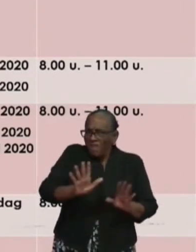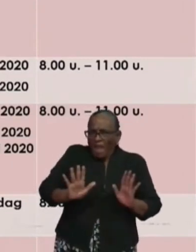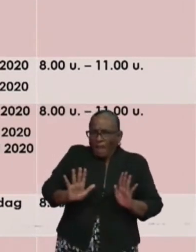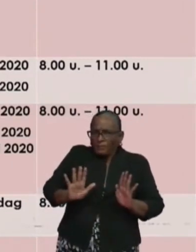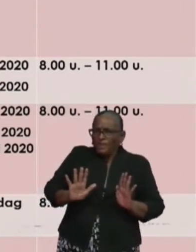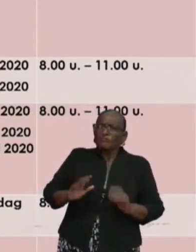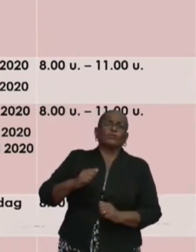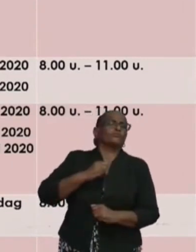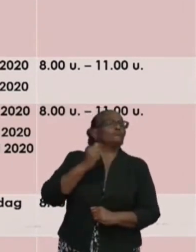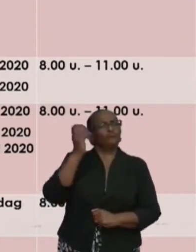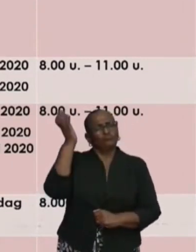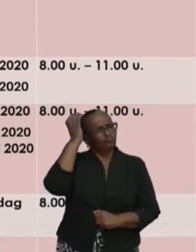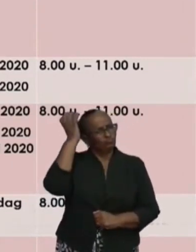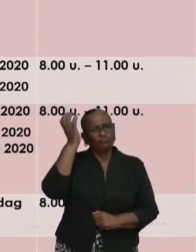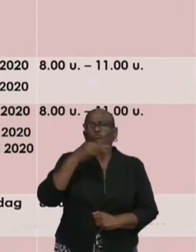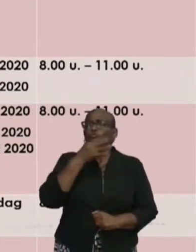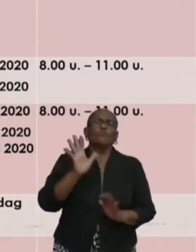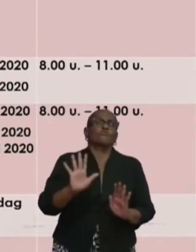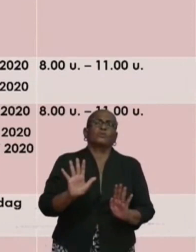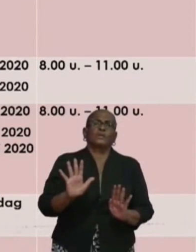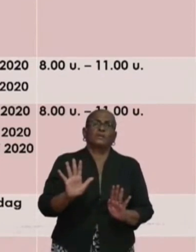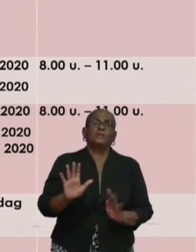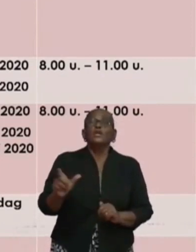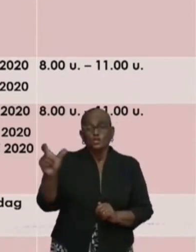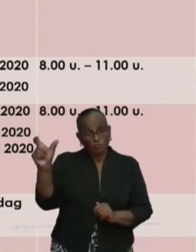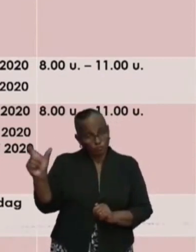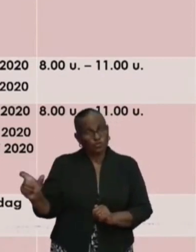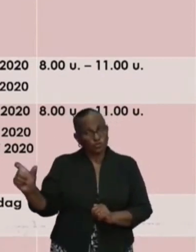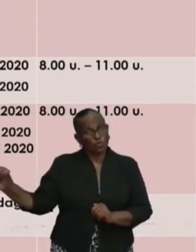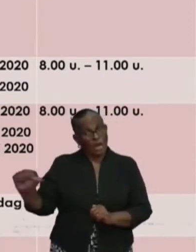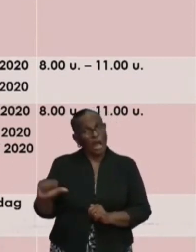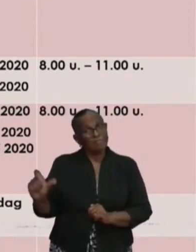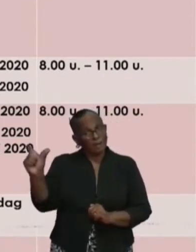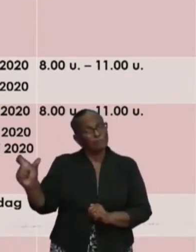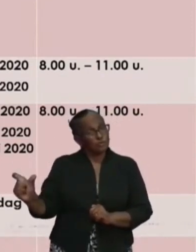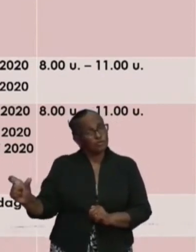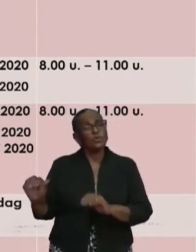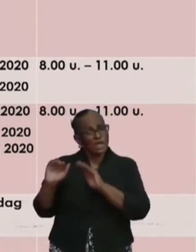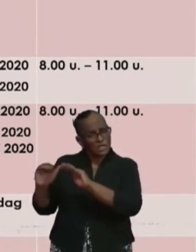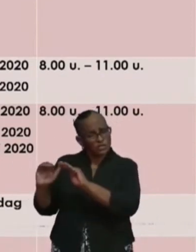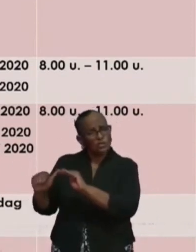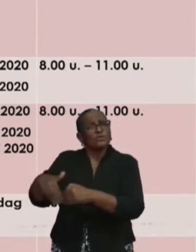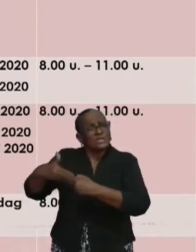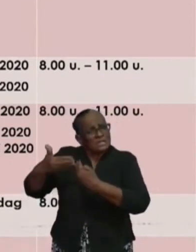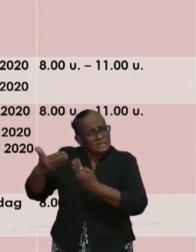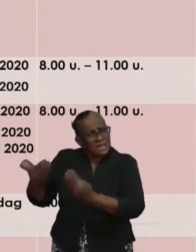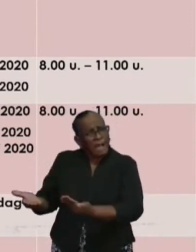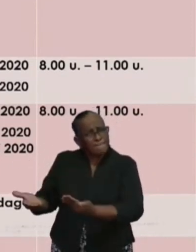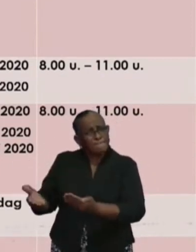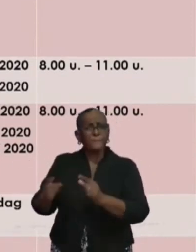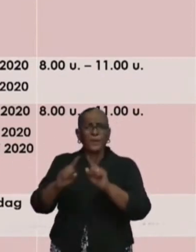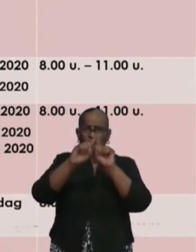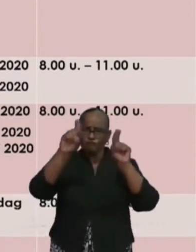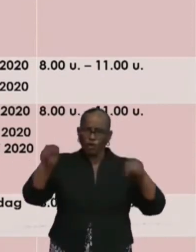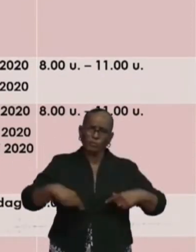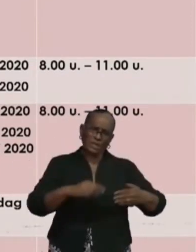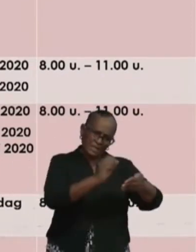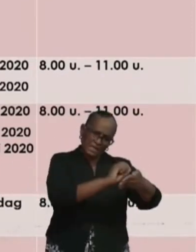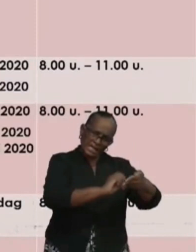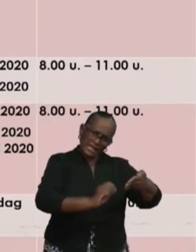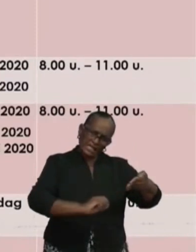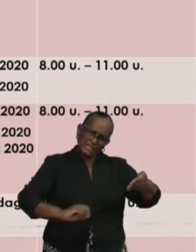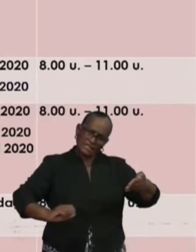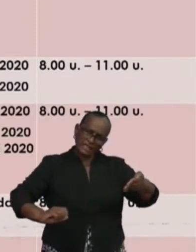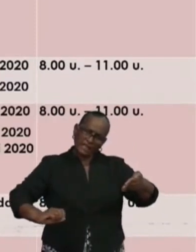De schoolleiders, dan wel de HKL'ers, hebben de instructie reeds gehad van het ministerie. Er zijn registratieformulieren. U